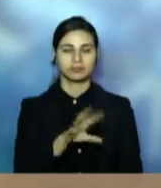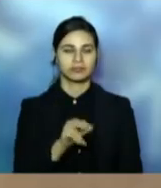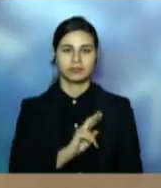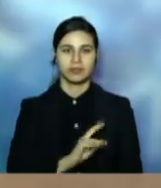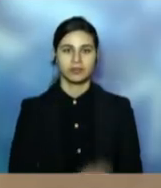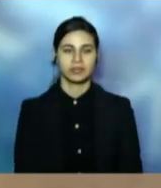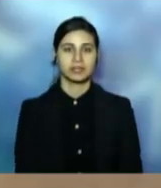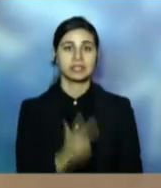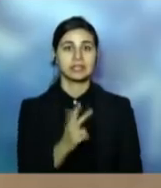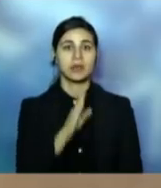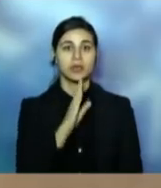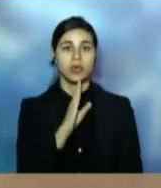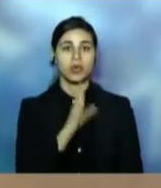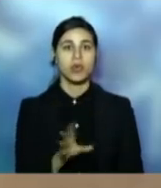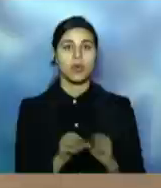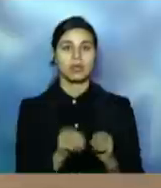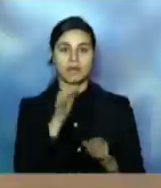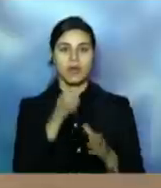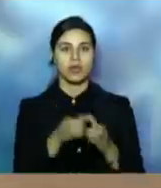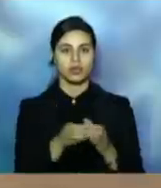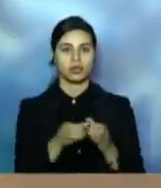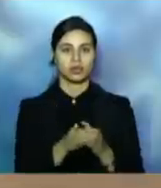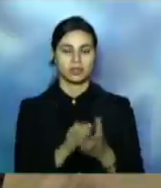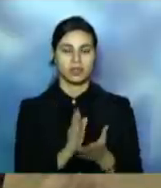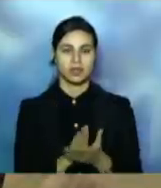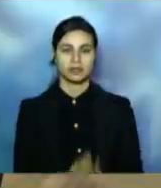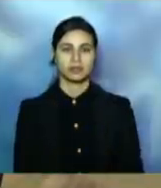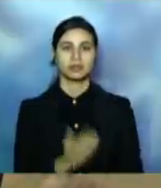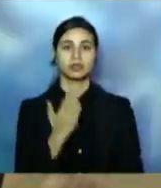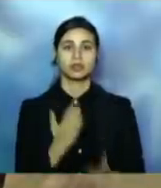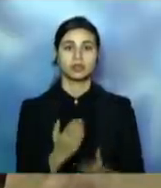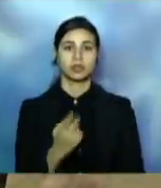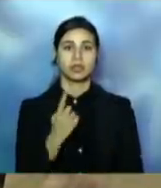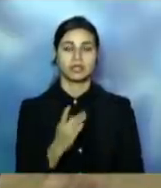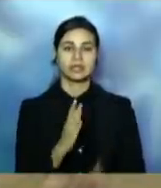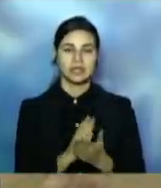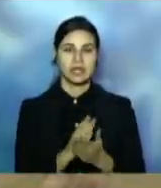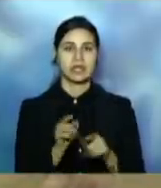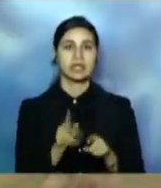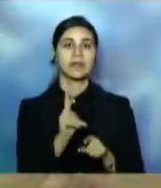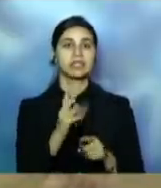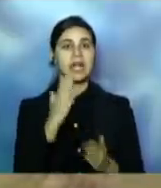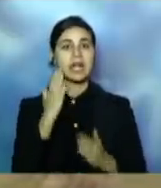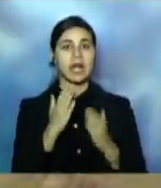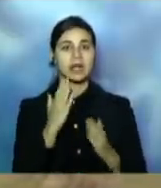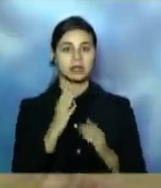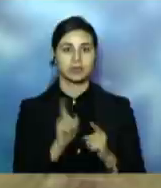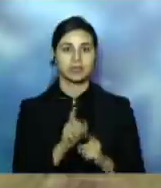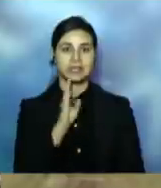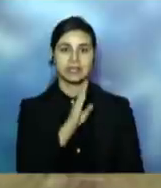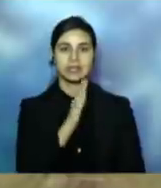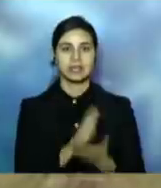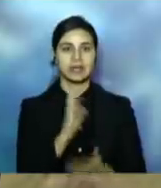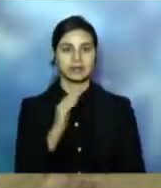სამი გოგო ერთად არიან, ერთი გუნდია უკვე რა. თუ ერთი ხარ, ვისთან გაერთობი ხოლმე? დედა ყავს